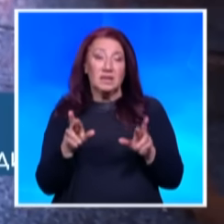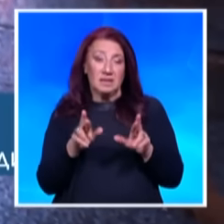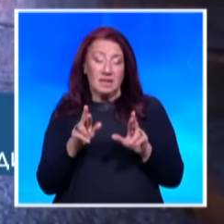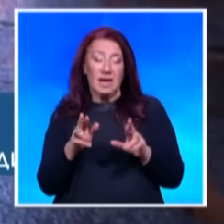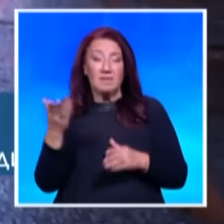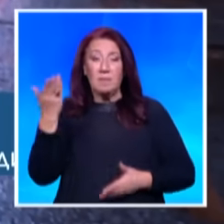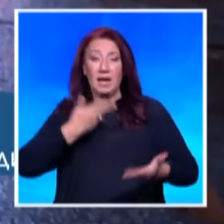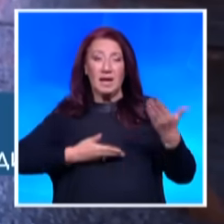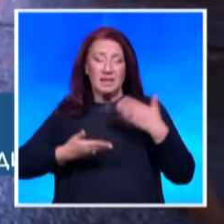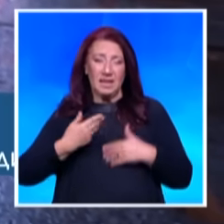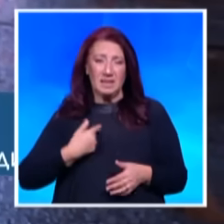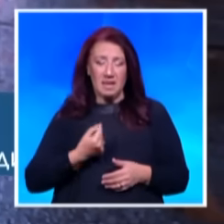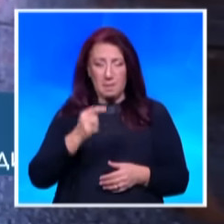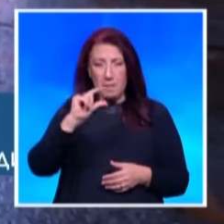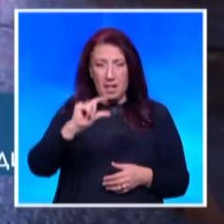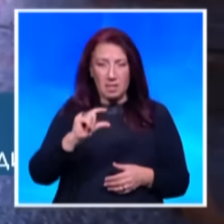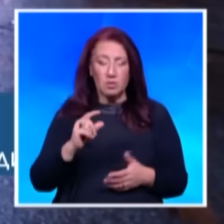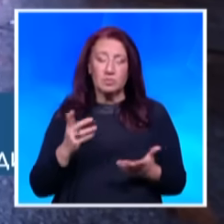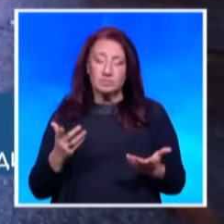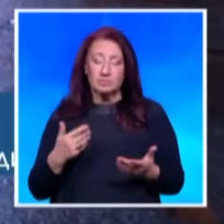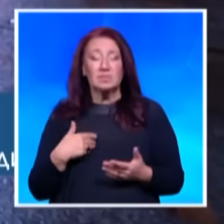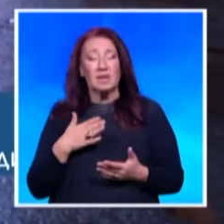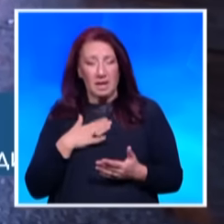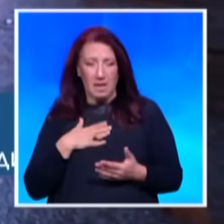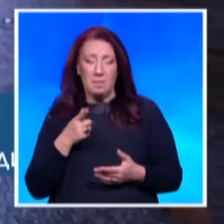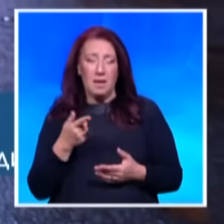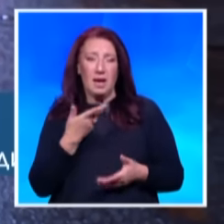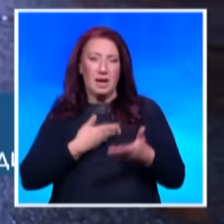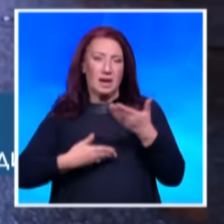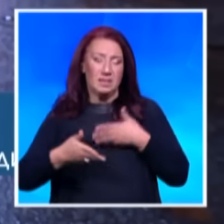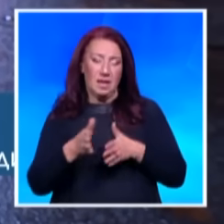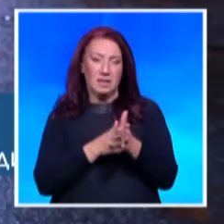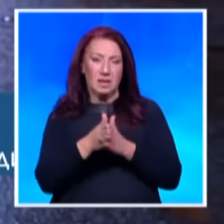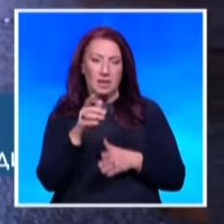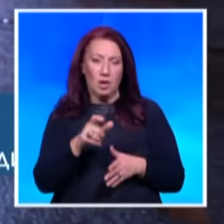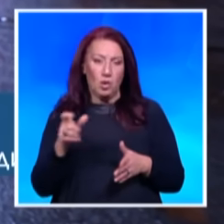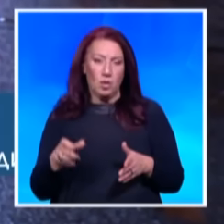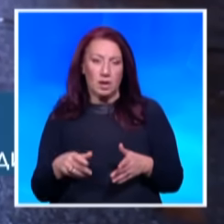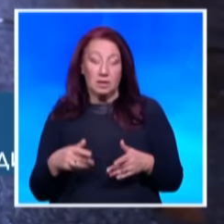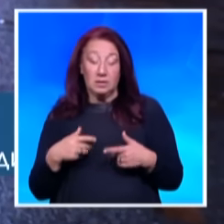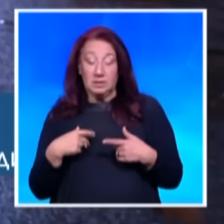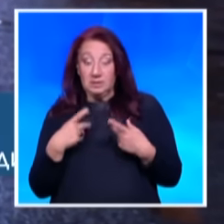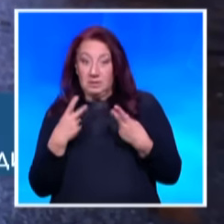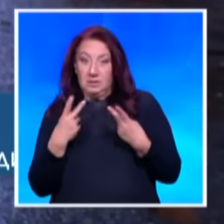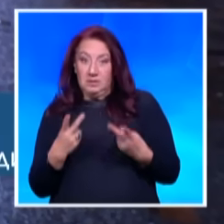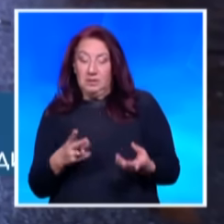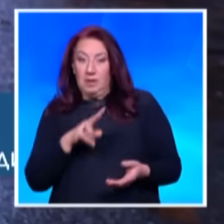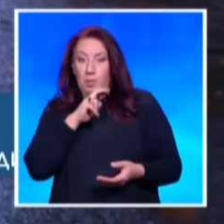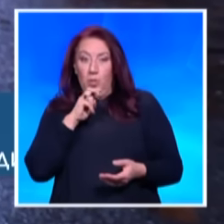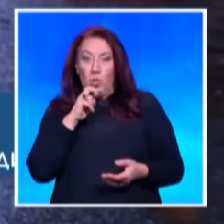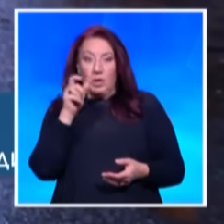защото със сигурност имаше такива, както и в предходното включване заявихме. Видяхме поне по моите наблюдения полицай, който